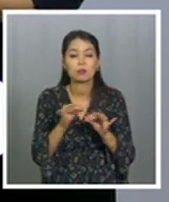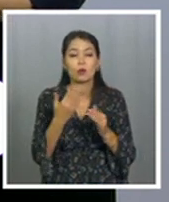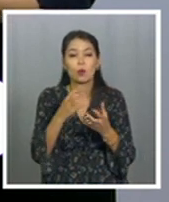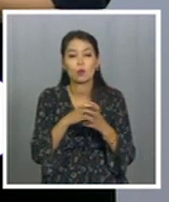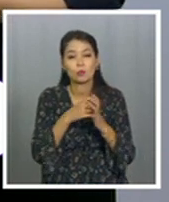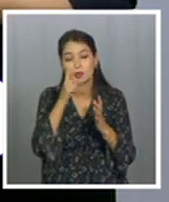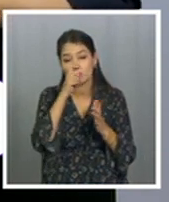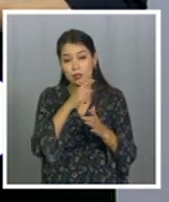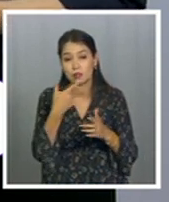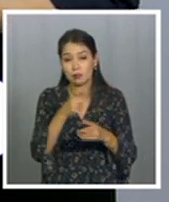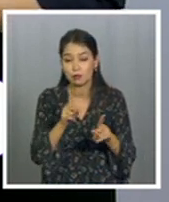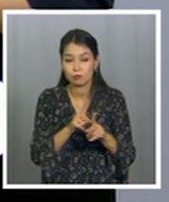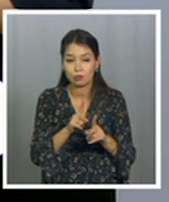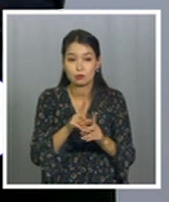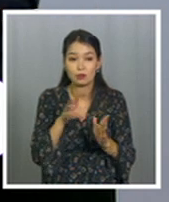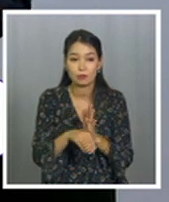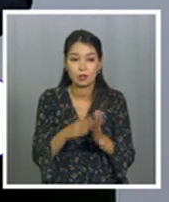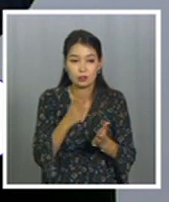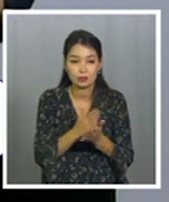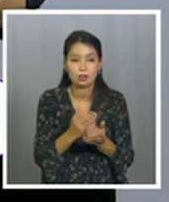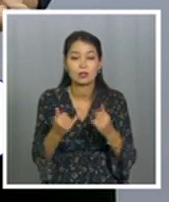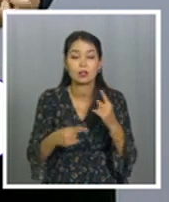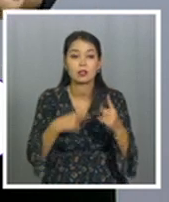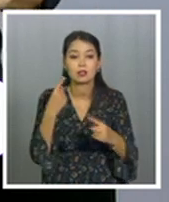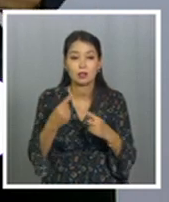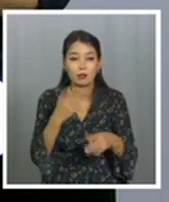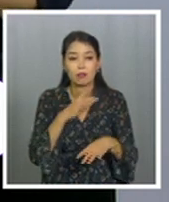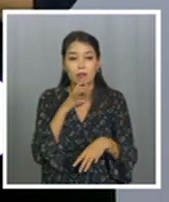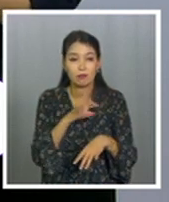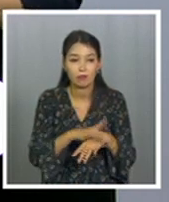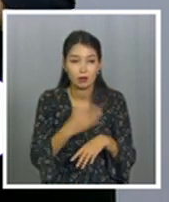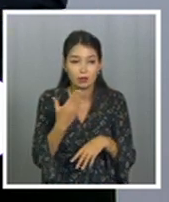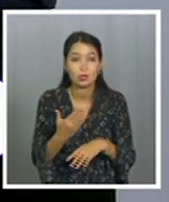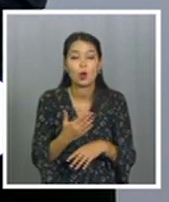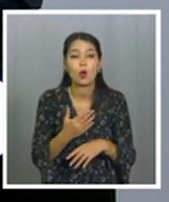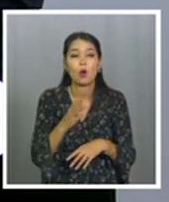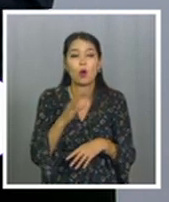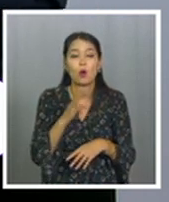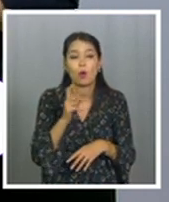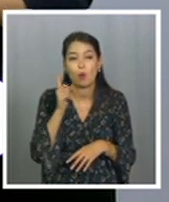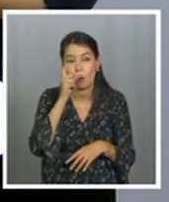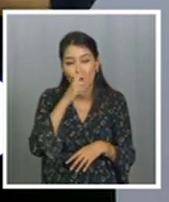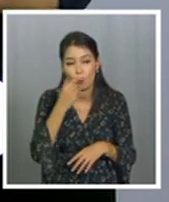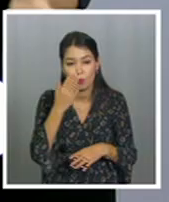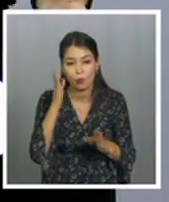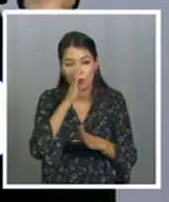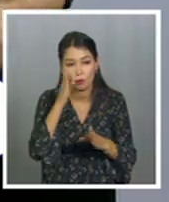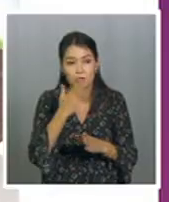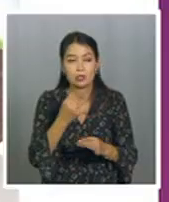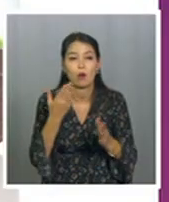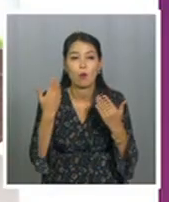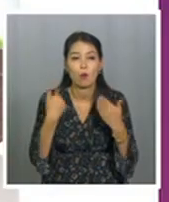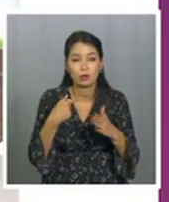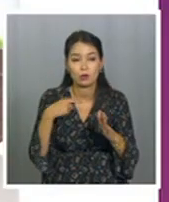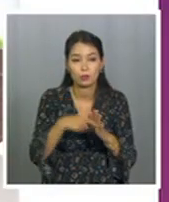табылады. Келесі оқушылар бізде шектеуші факторлардың бірі ол оттегі және органикалық заттар. Судан,